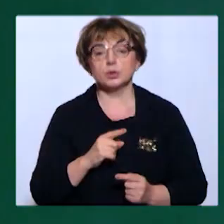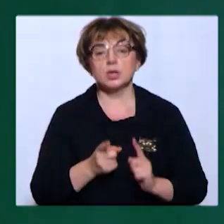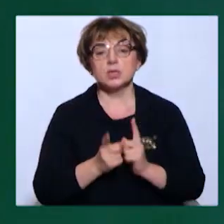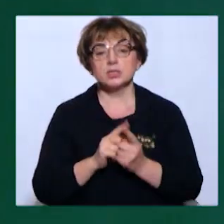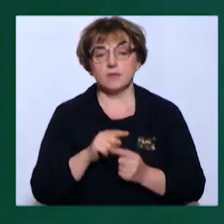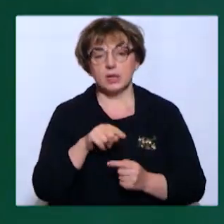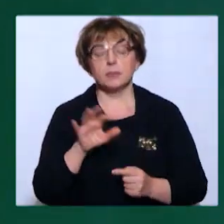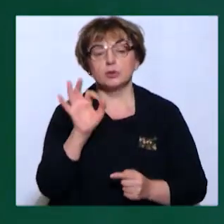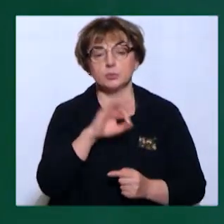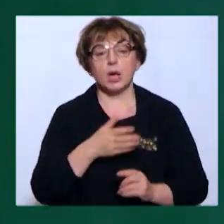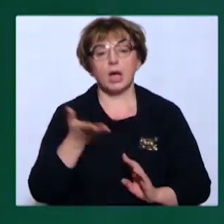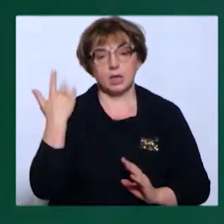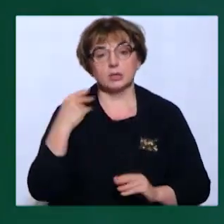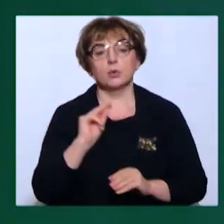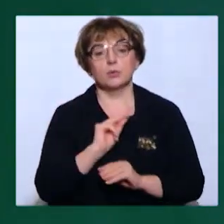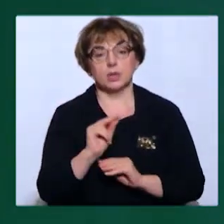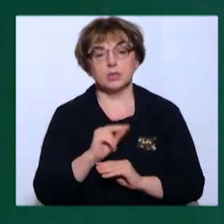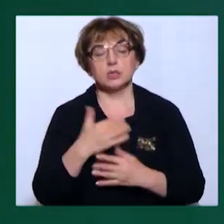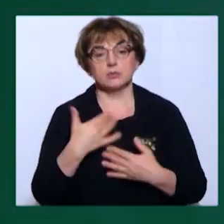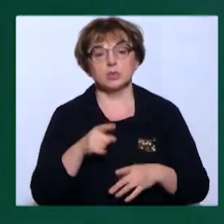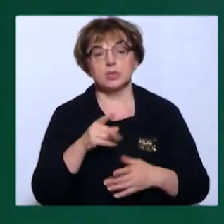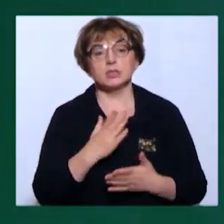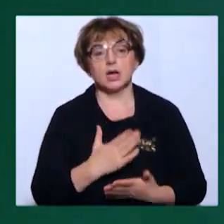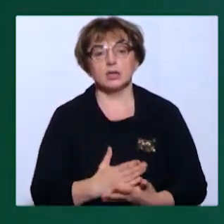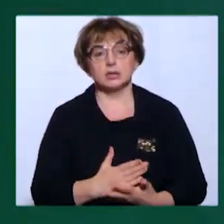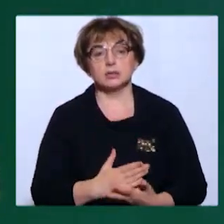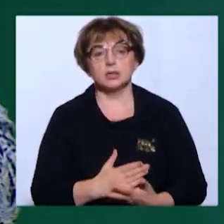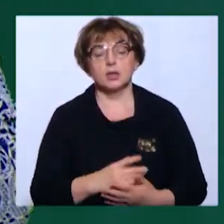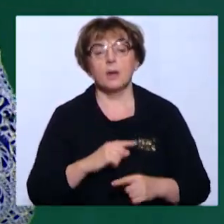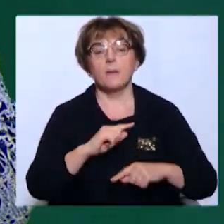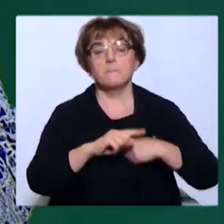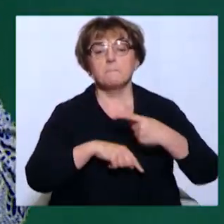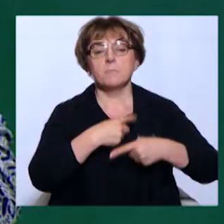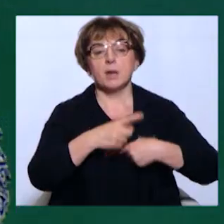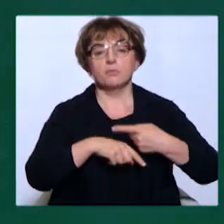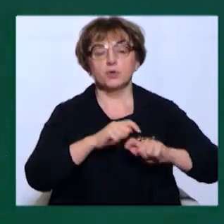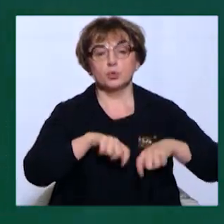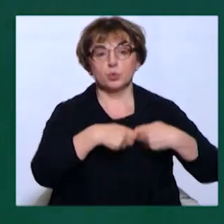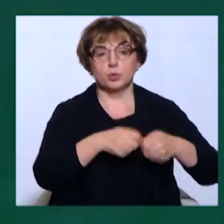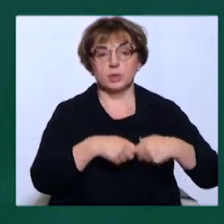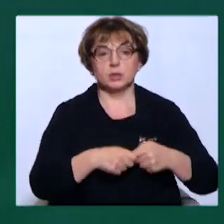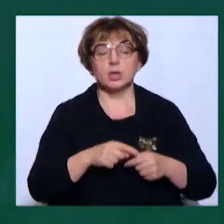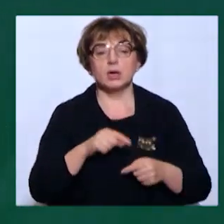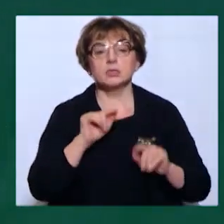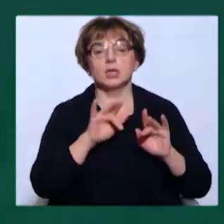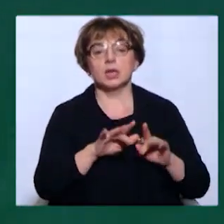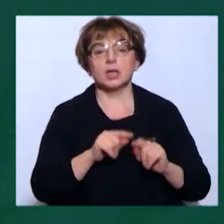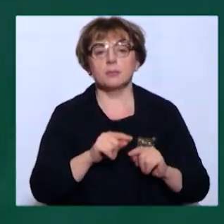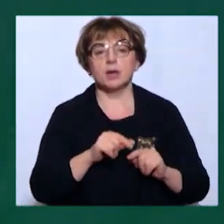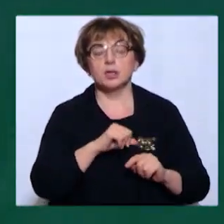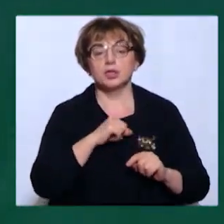უკვე ნასწავლი გაქვთ. იგი არის მემკვიდრული ცვალებადობა და ეხება